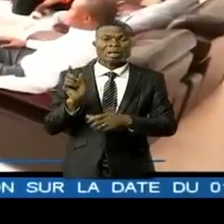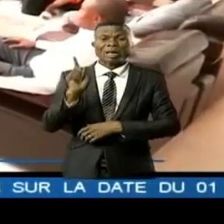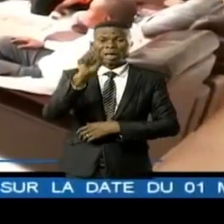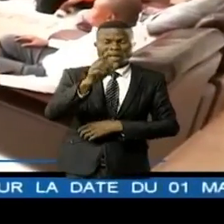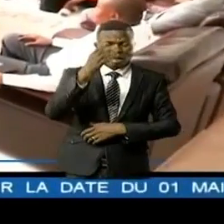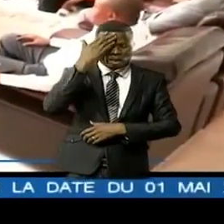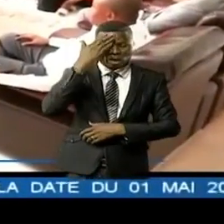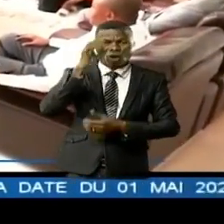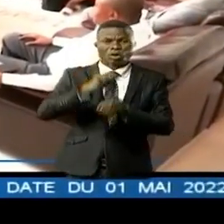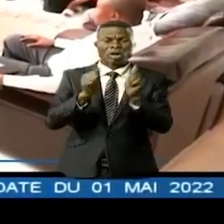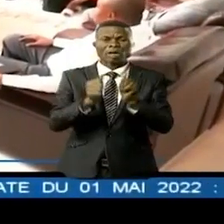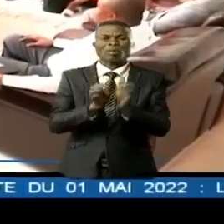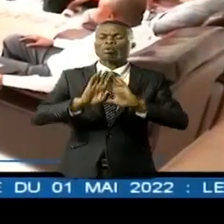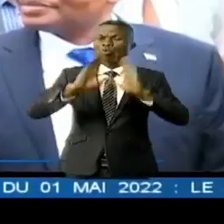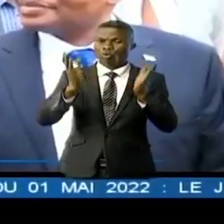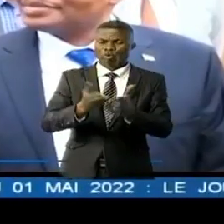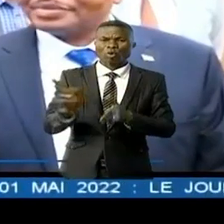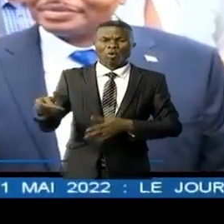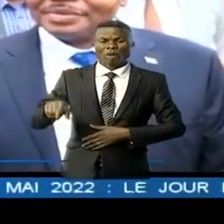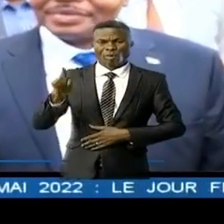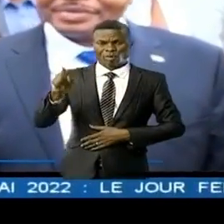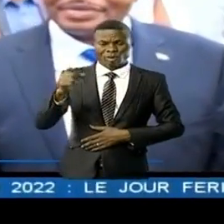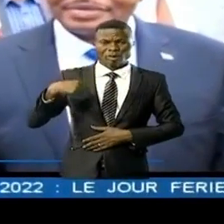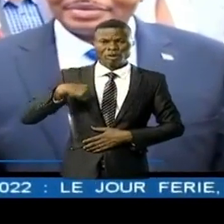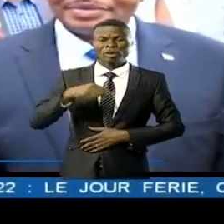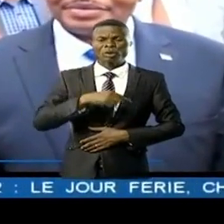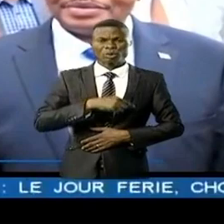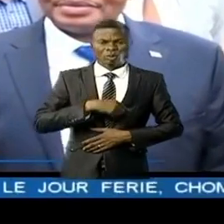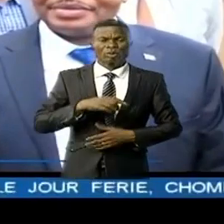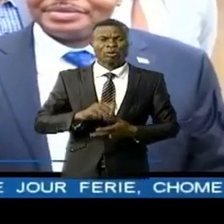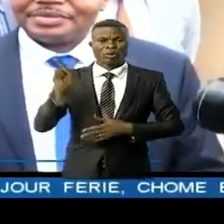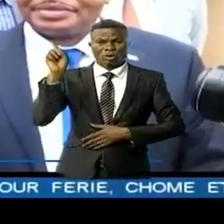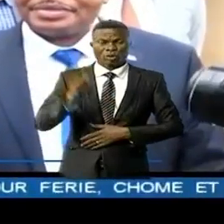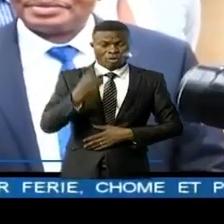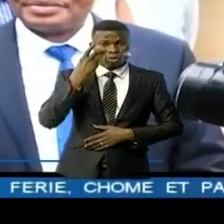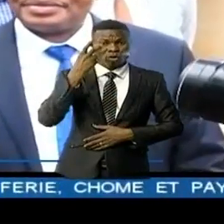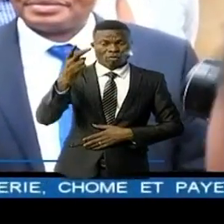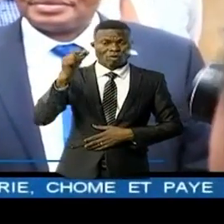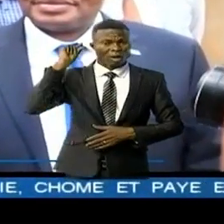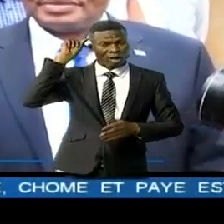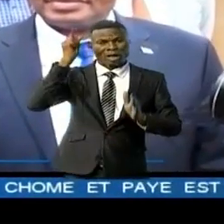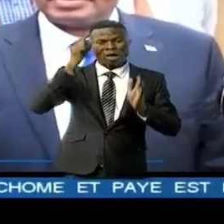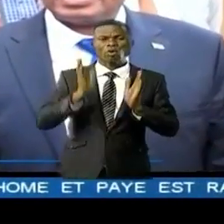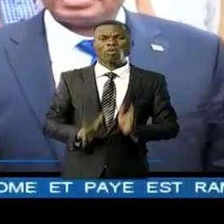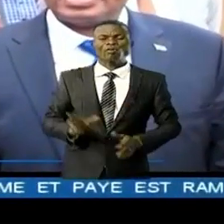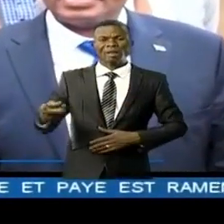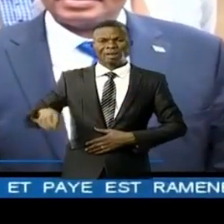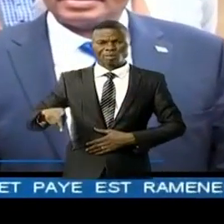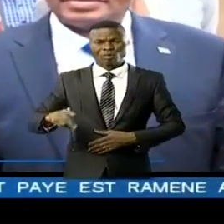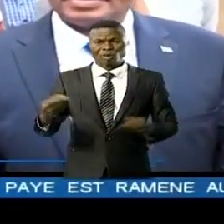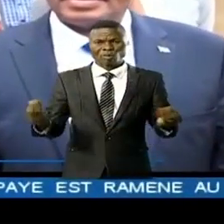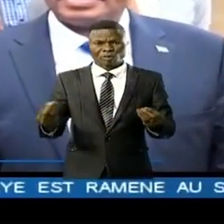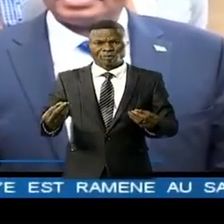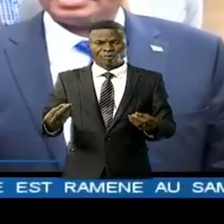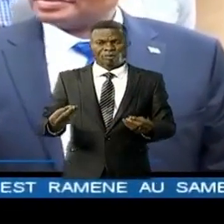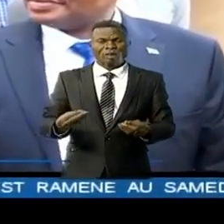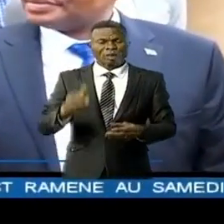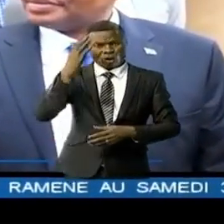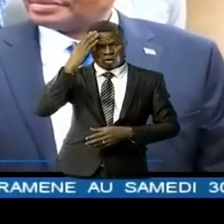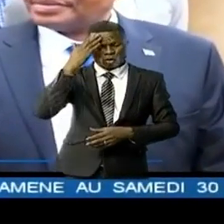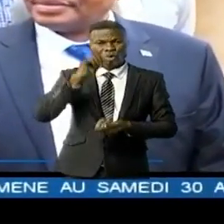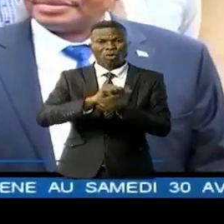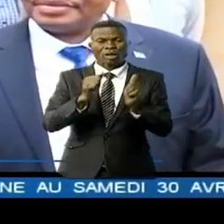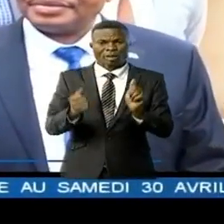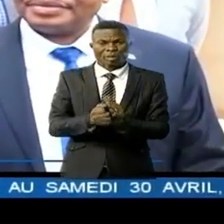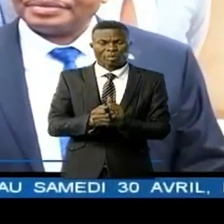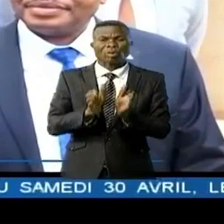de la situation générale de la province. Oui, nous sommes venus voir le gouverneur de province pour nous enquérir sur la